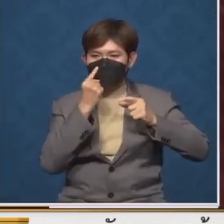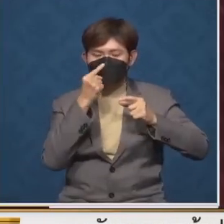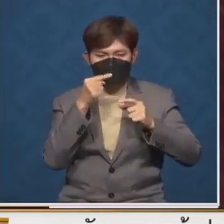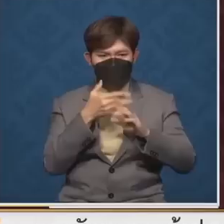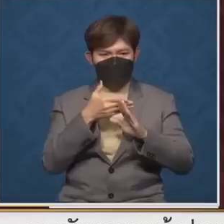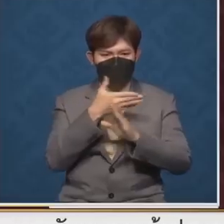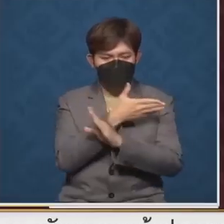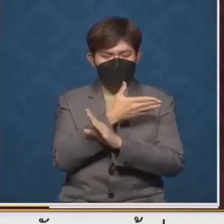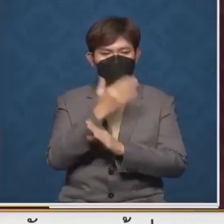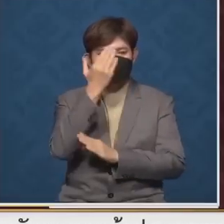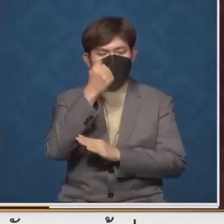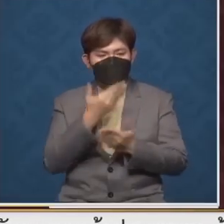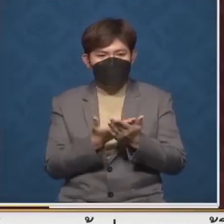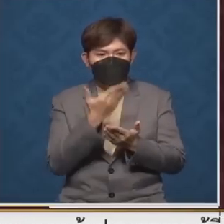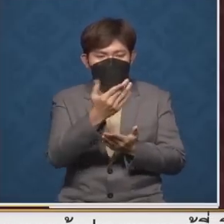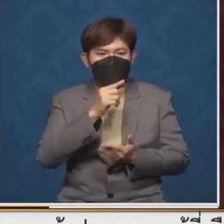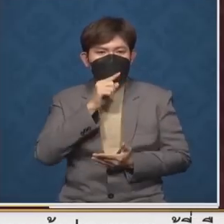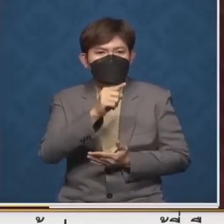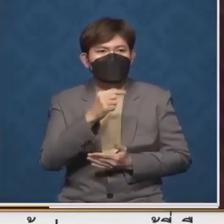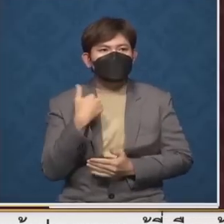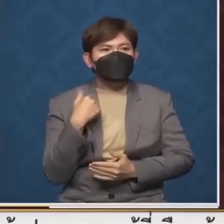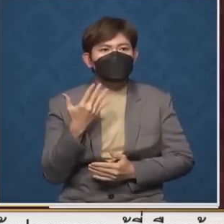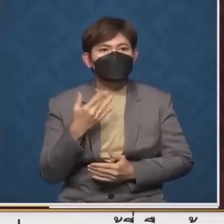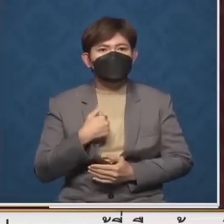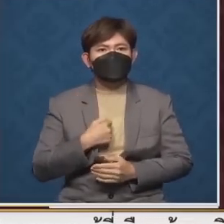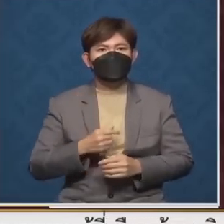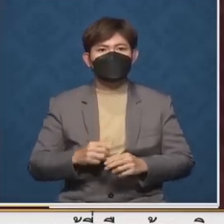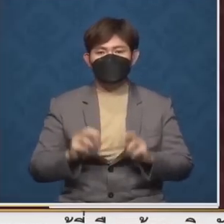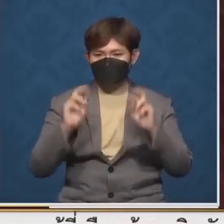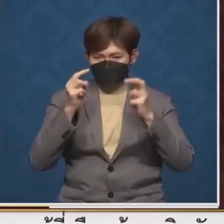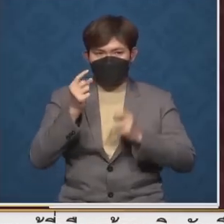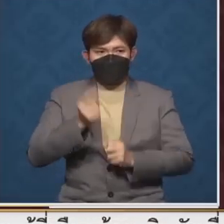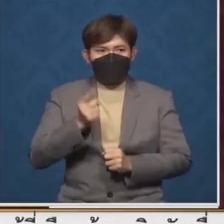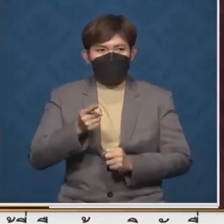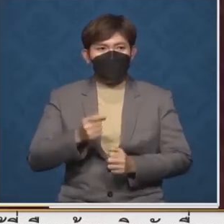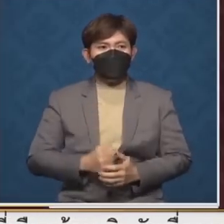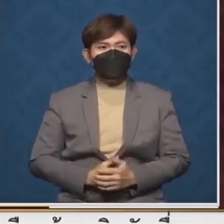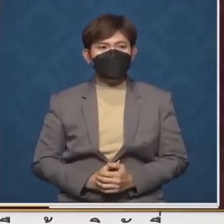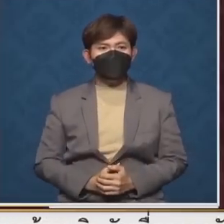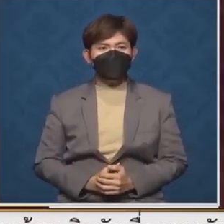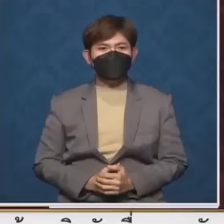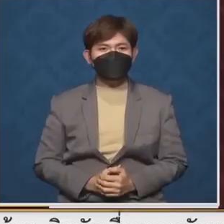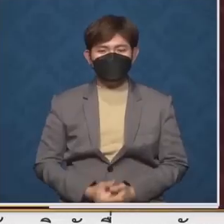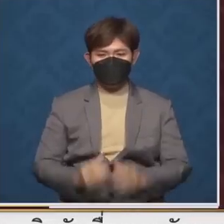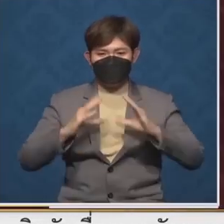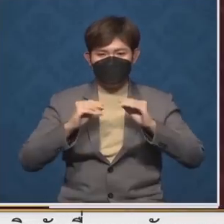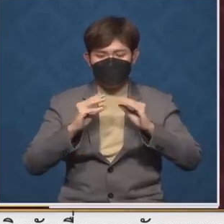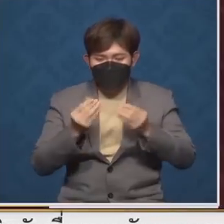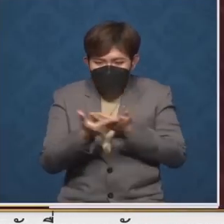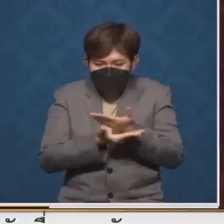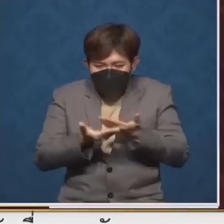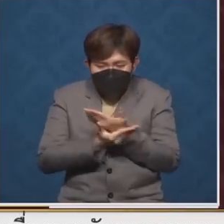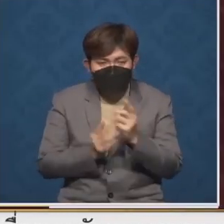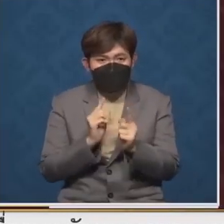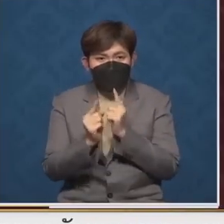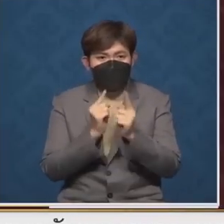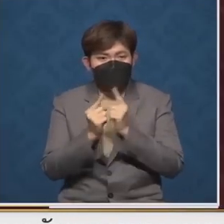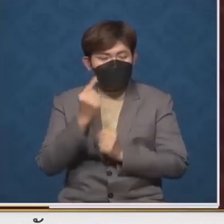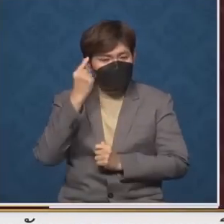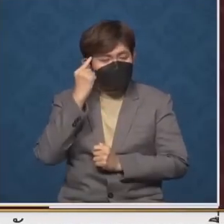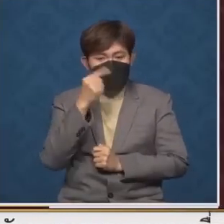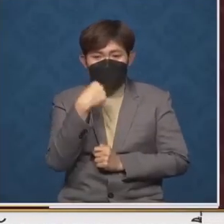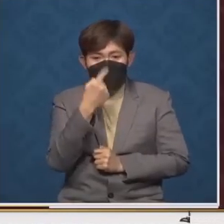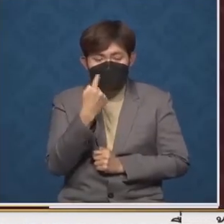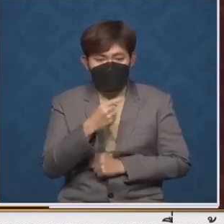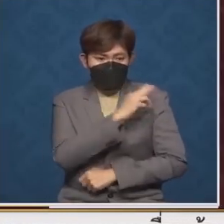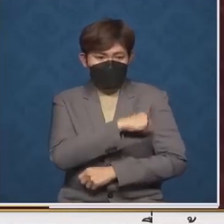ัผมเอาของจรินะครับผมประชุมนั่งทำข้อมูลกันเนี่ผมบอกวาใครไม่เป็แงจมูกที่